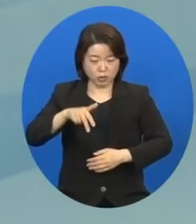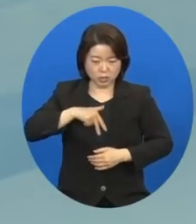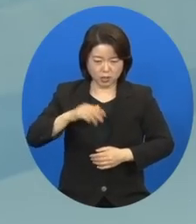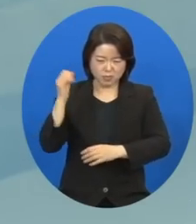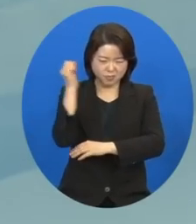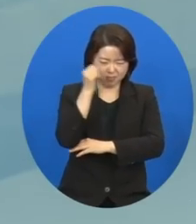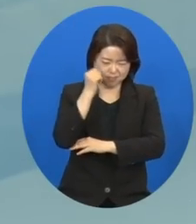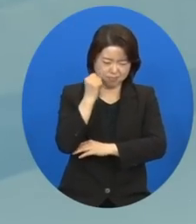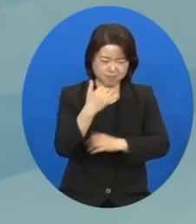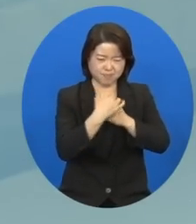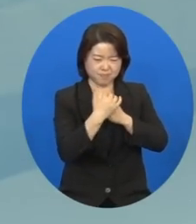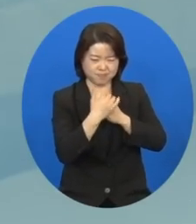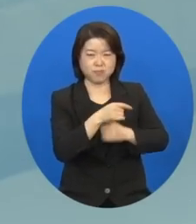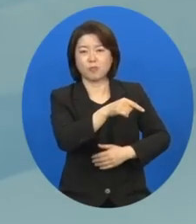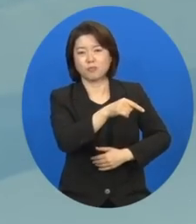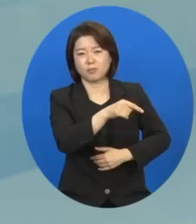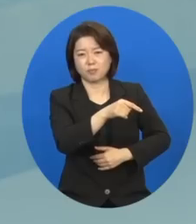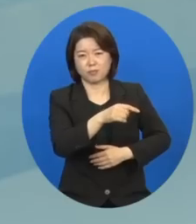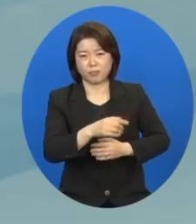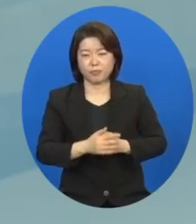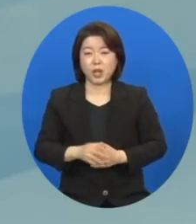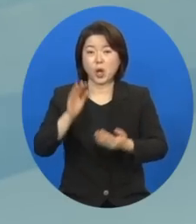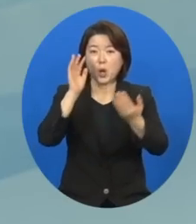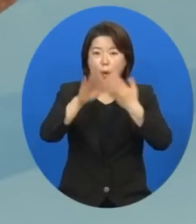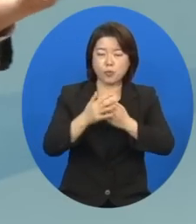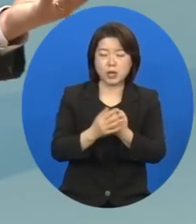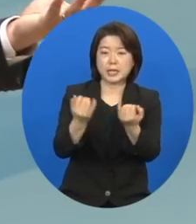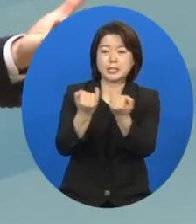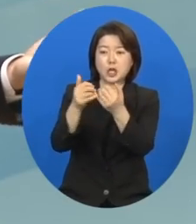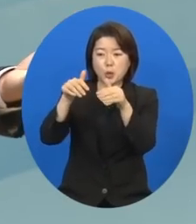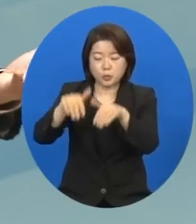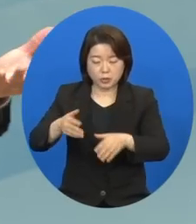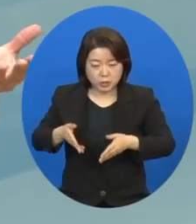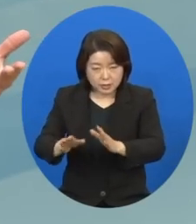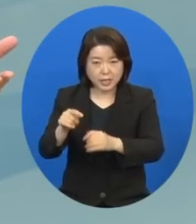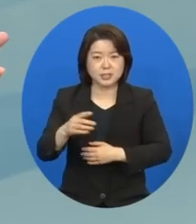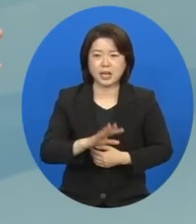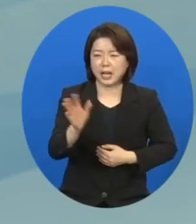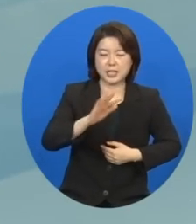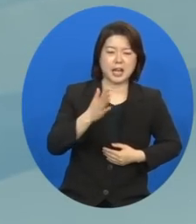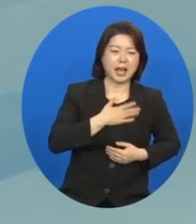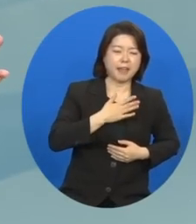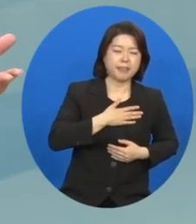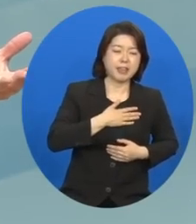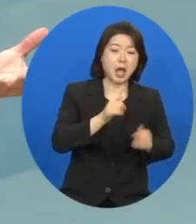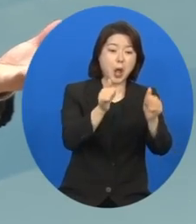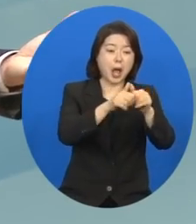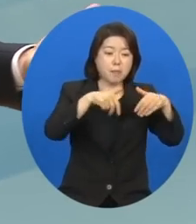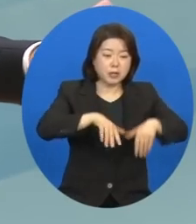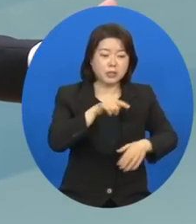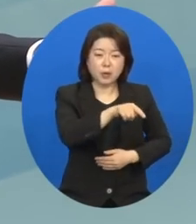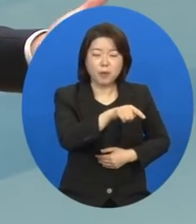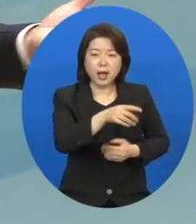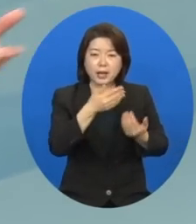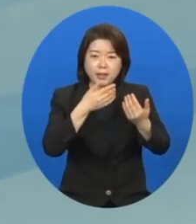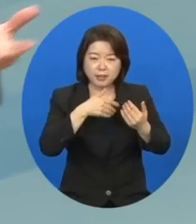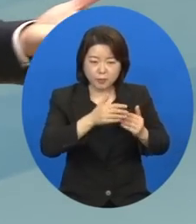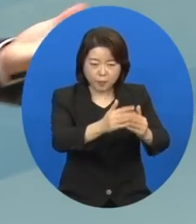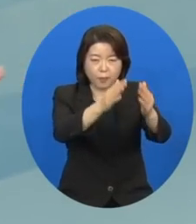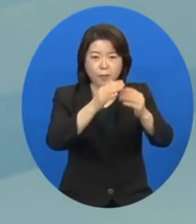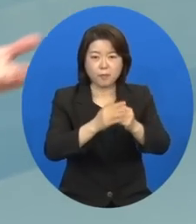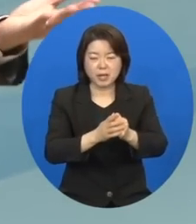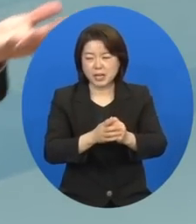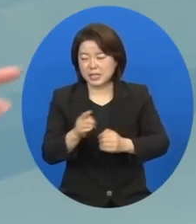흔들어 오는 것이죠. 그래서 나중에는 여종을 통해서 낳자. 아니다. 나의 종을 통해서 엘리에스를 통해서 이어가자. 이런